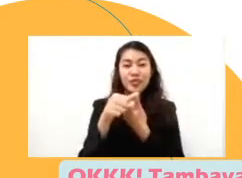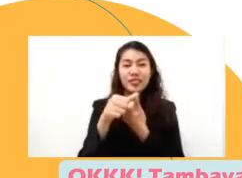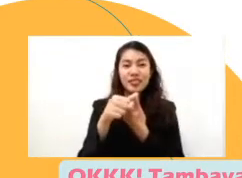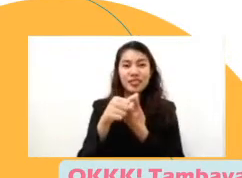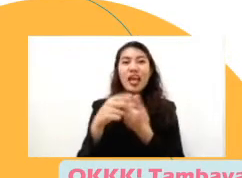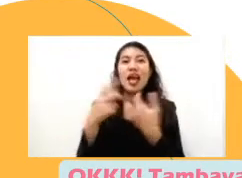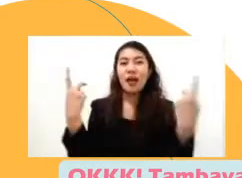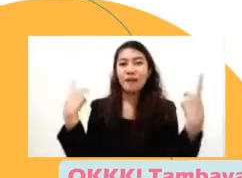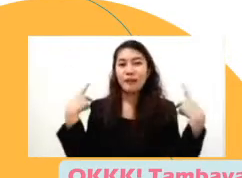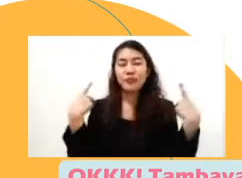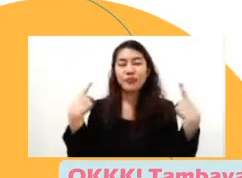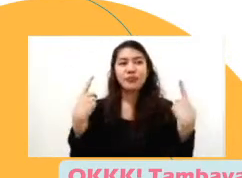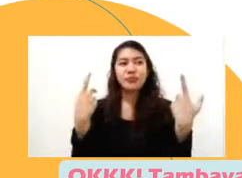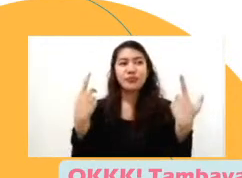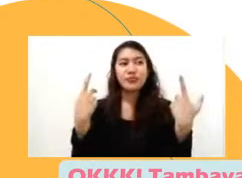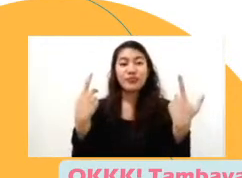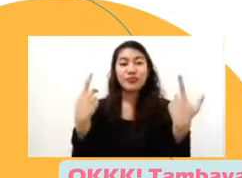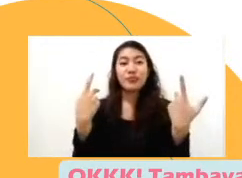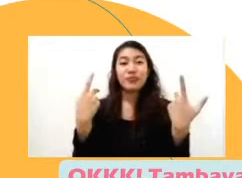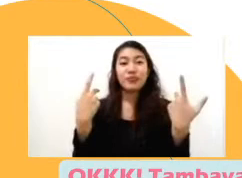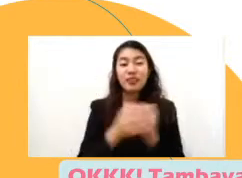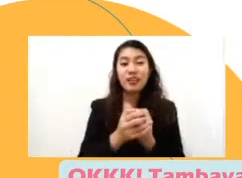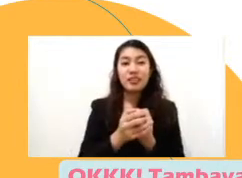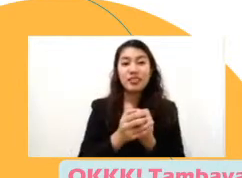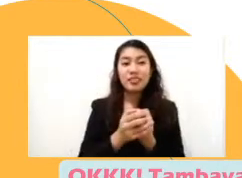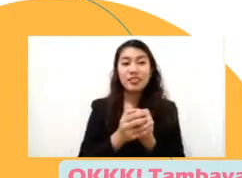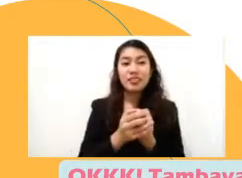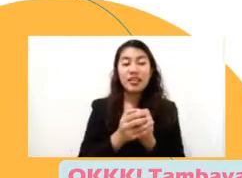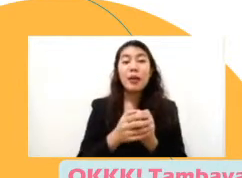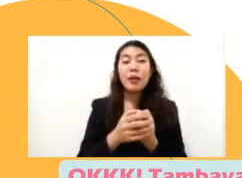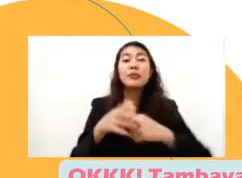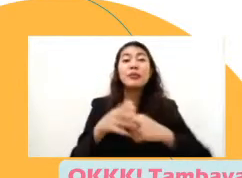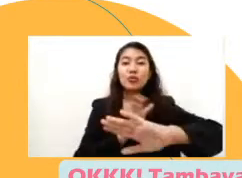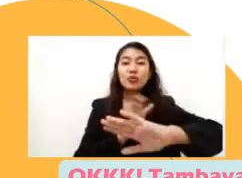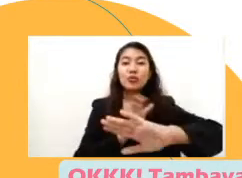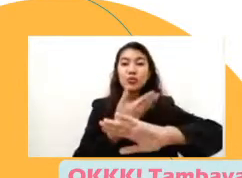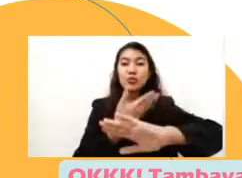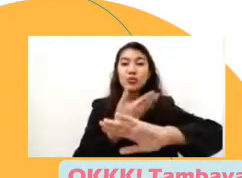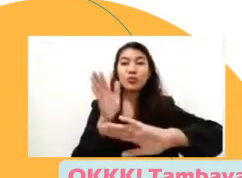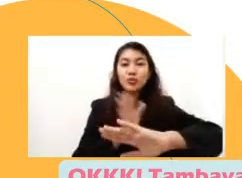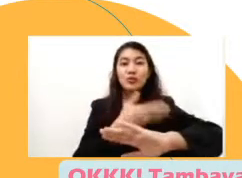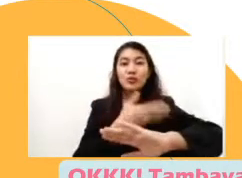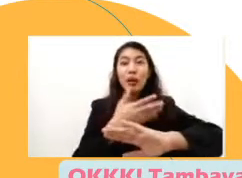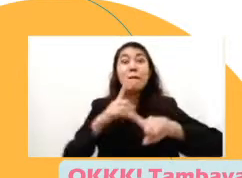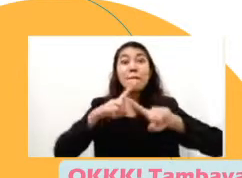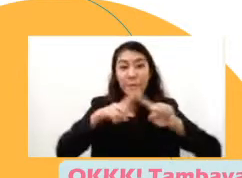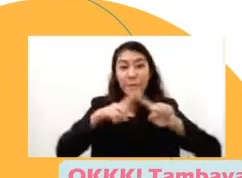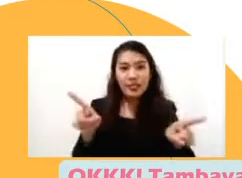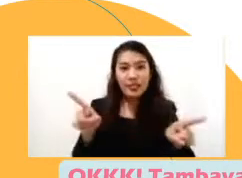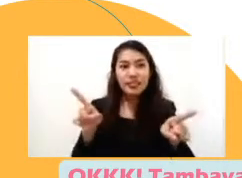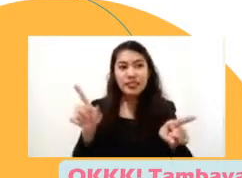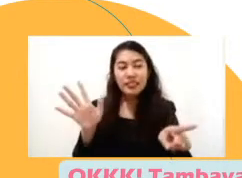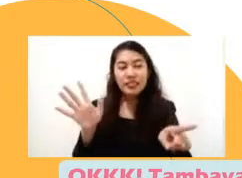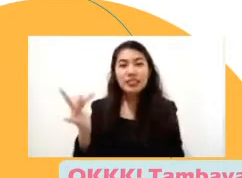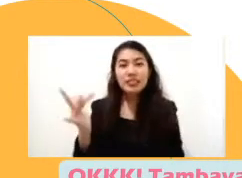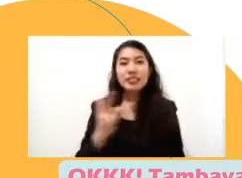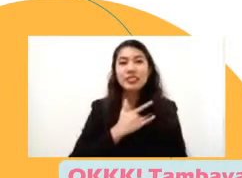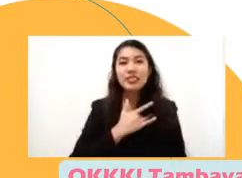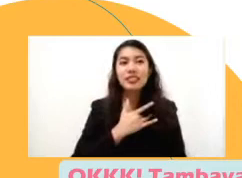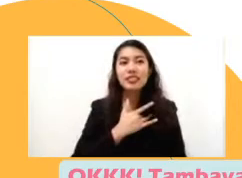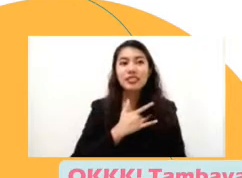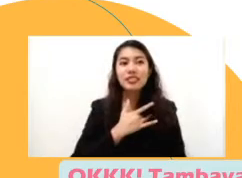tininin. Narinig niyo yun? Ang kinakanta ko, tatatatan lang eh. Pero, para ako